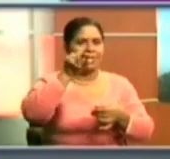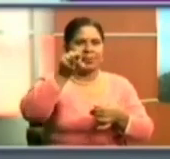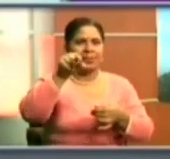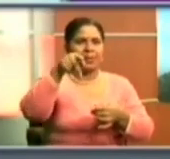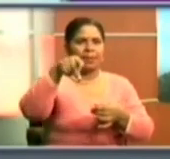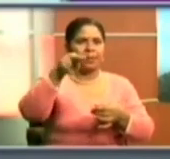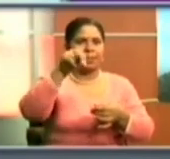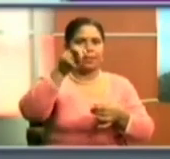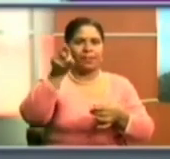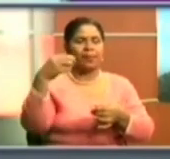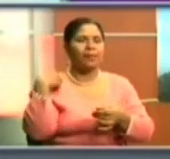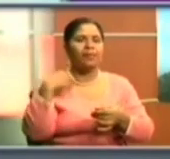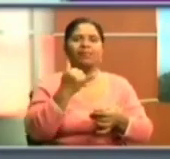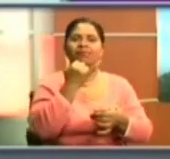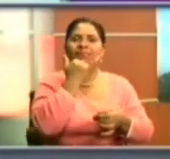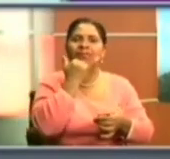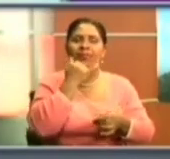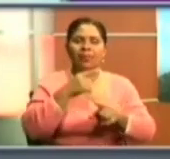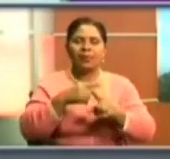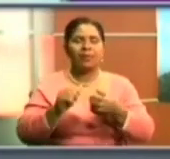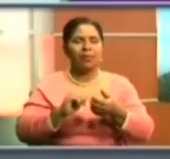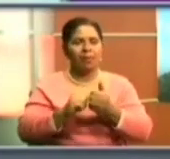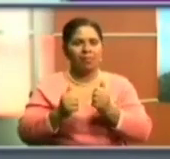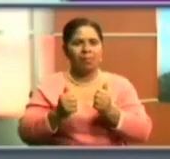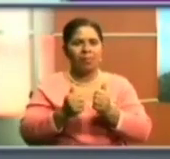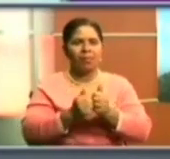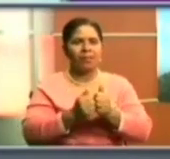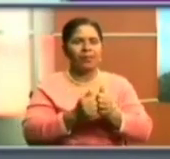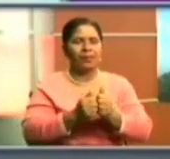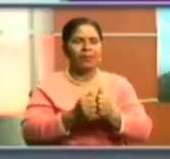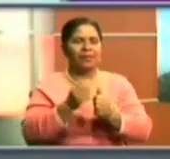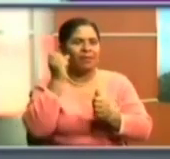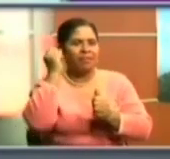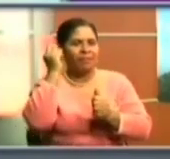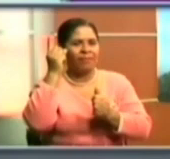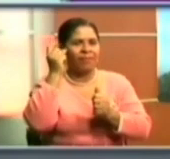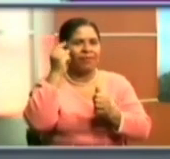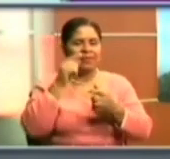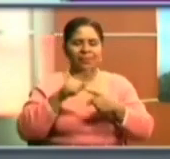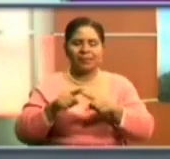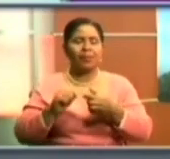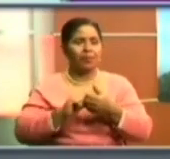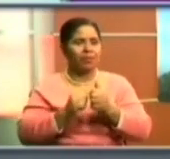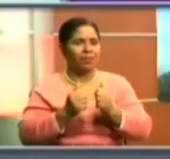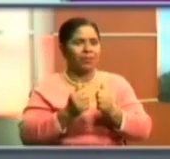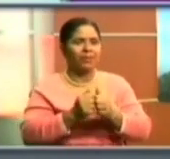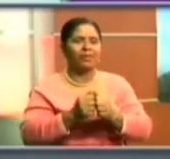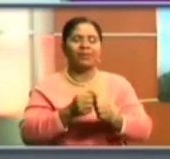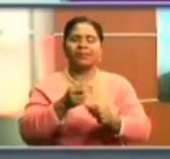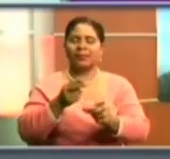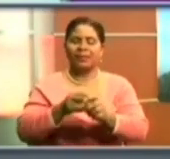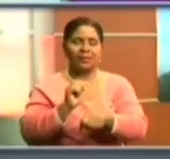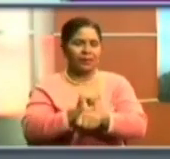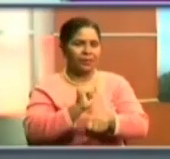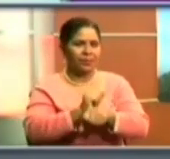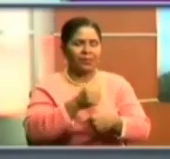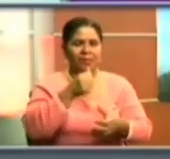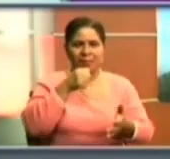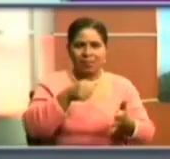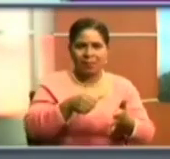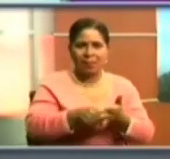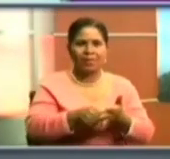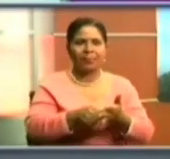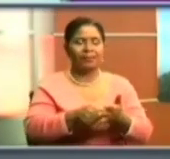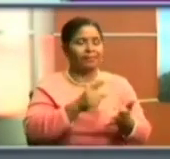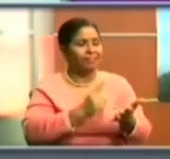opération avec légèreté, bon côté, certains agents PNH qui étaient souterrain. L'aide blâme,